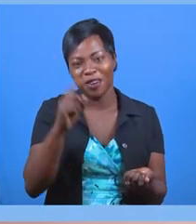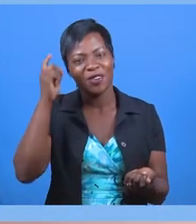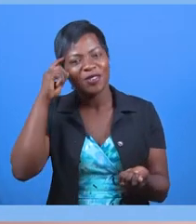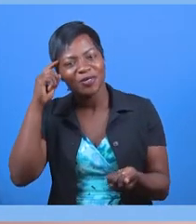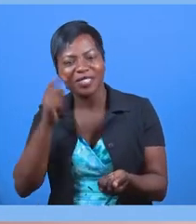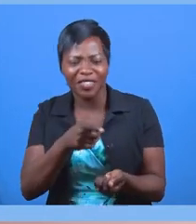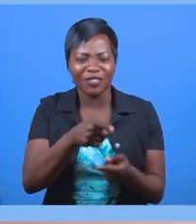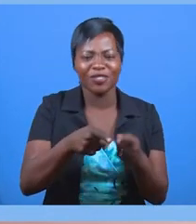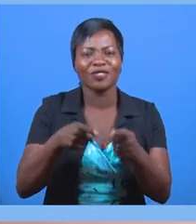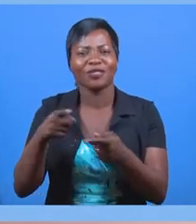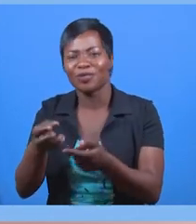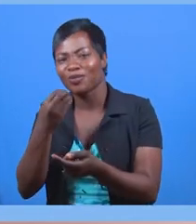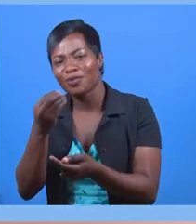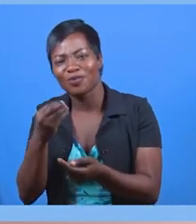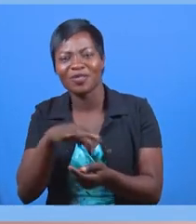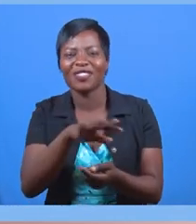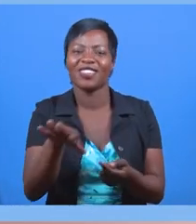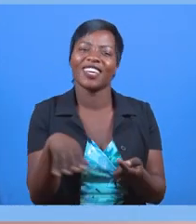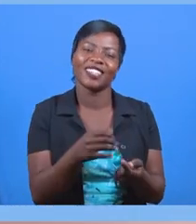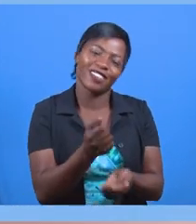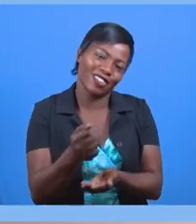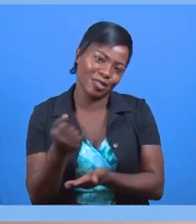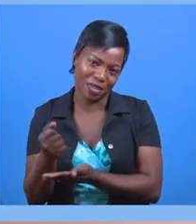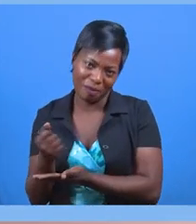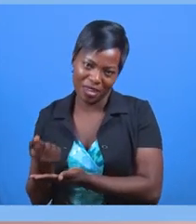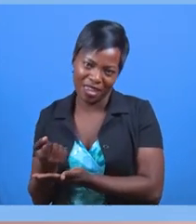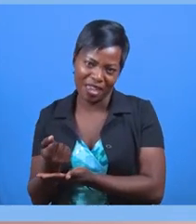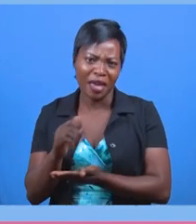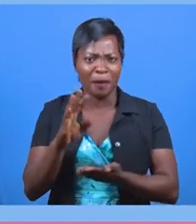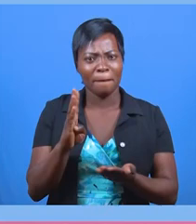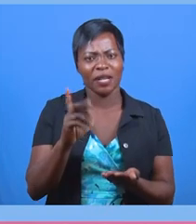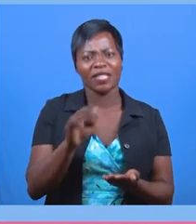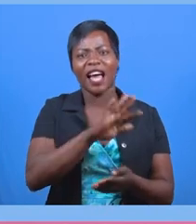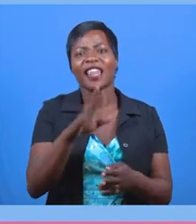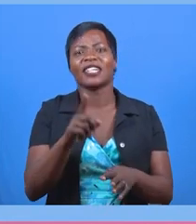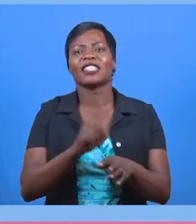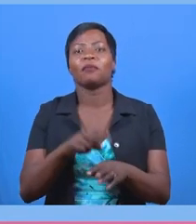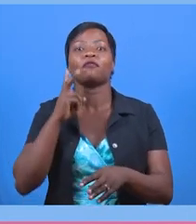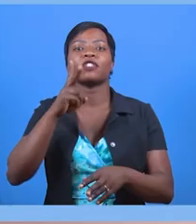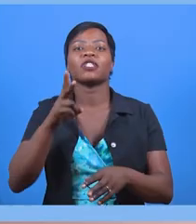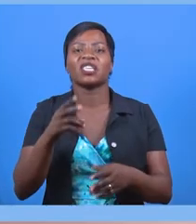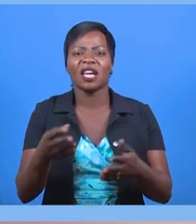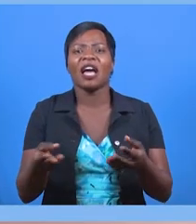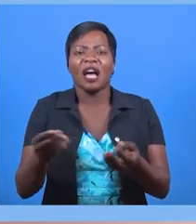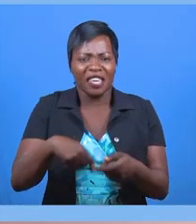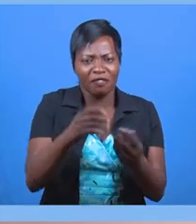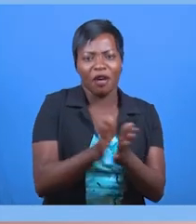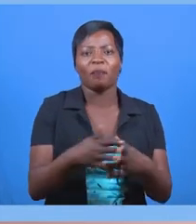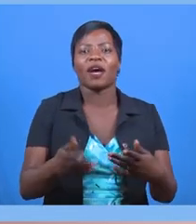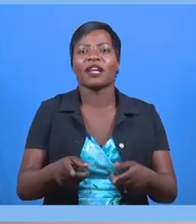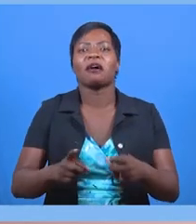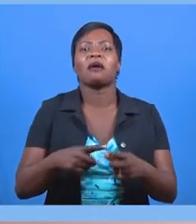izvi zvichabatsiridza kuti kune mutemo here wokuti munhu kana ari Muyenzi anongo yachifora asina kana chauya nacho pada mudzunzo